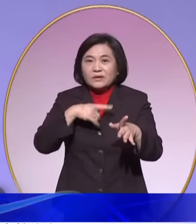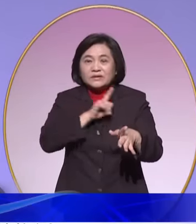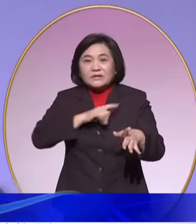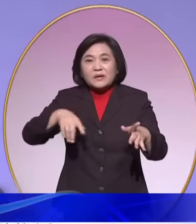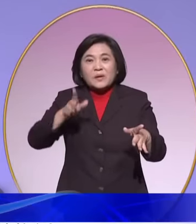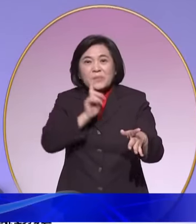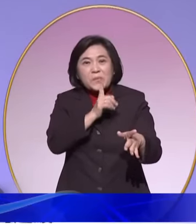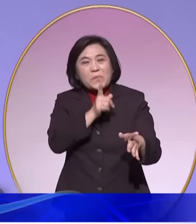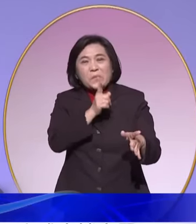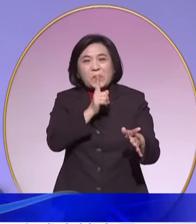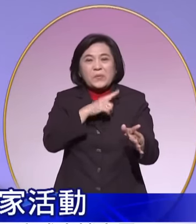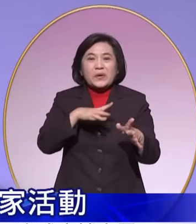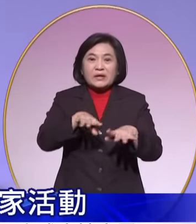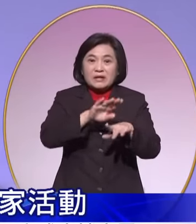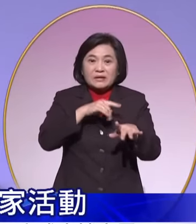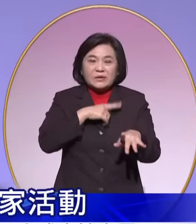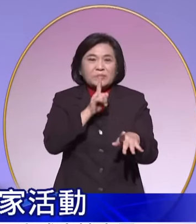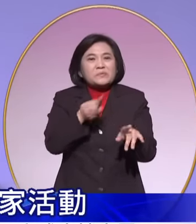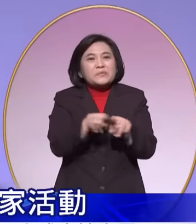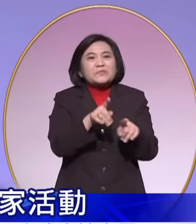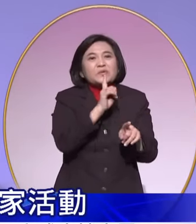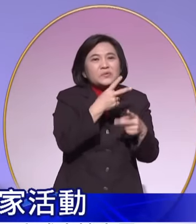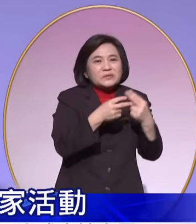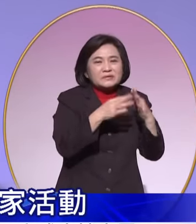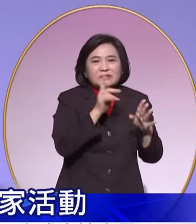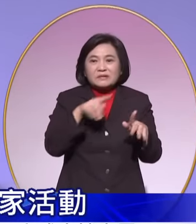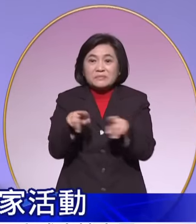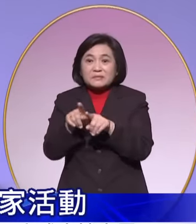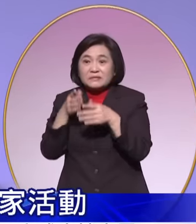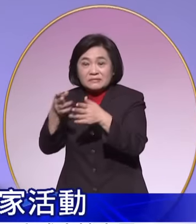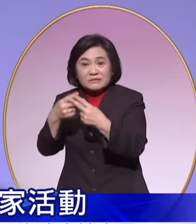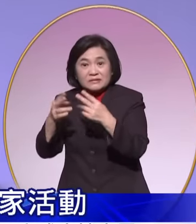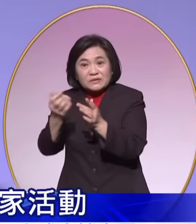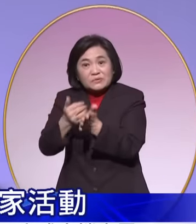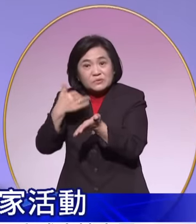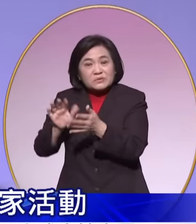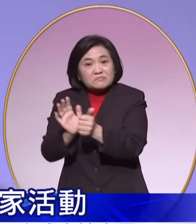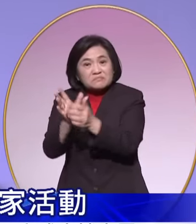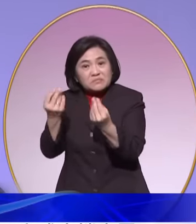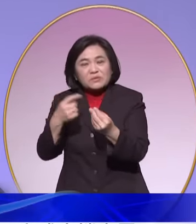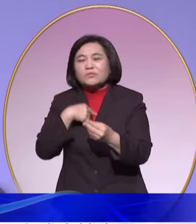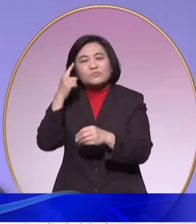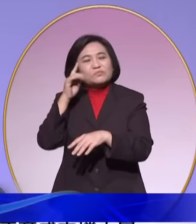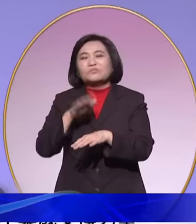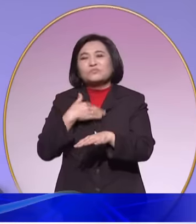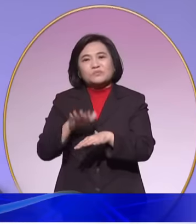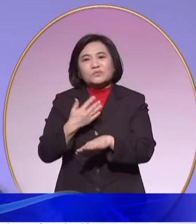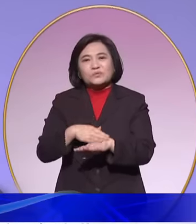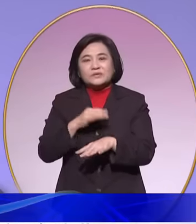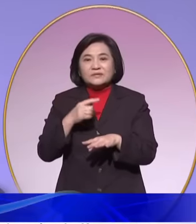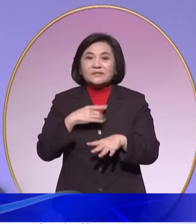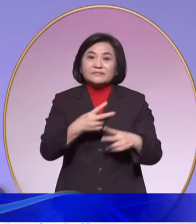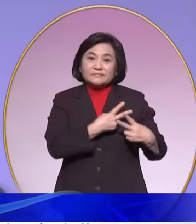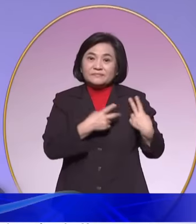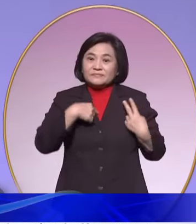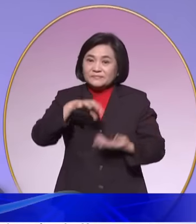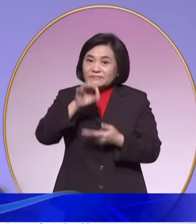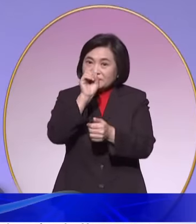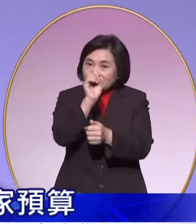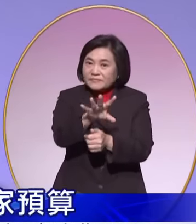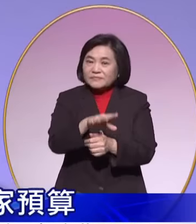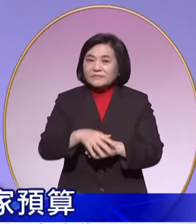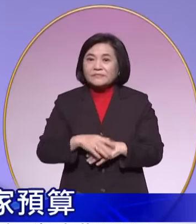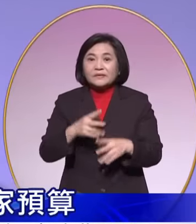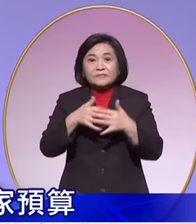举是讲客家妹哦，平时哦，平时没支持客家医生、客家普通。蔡主席，我提醒一下，也就